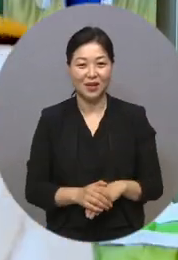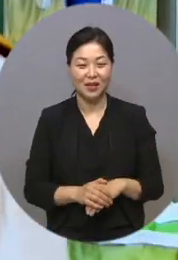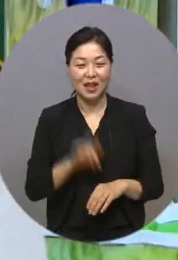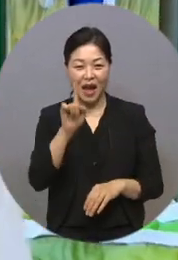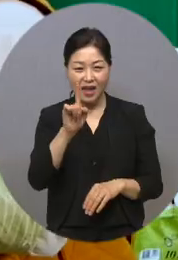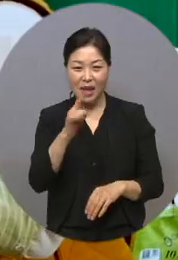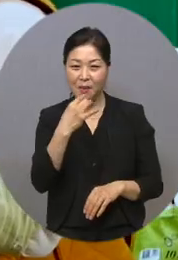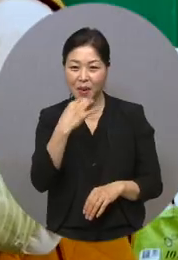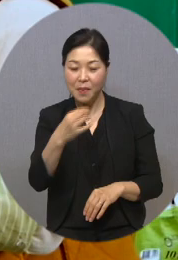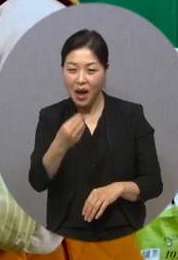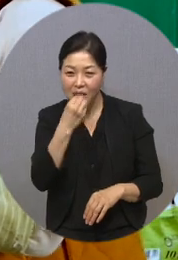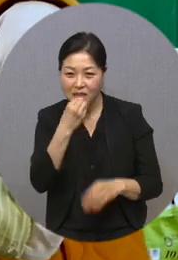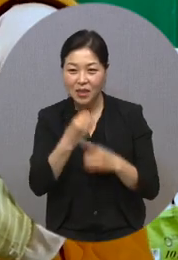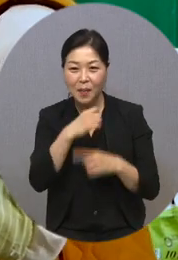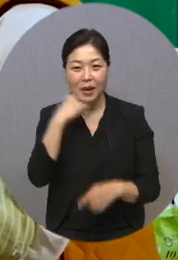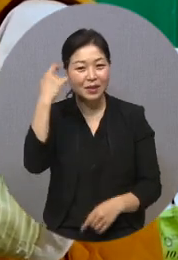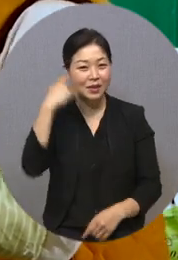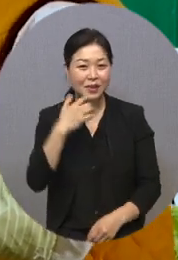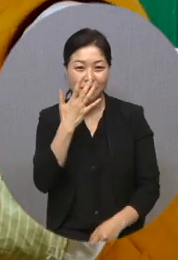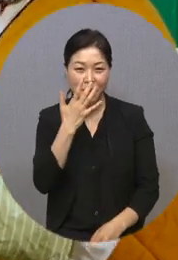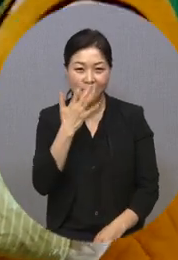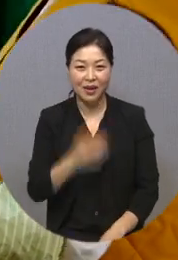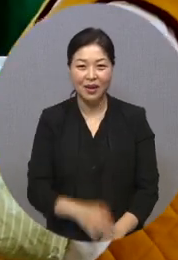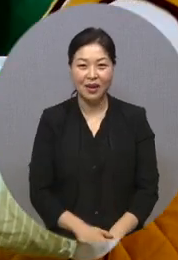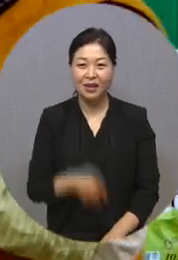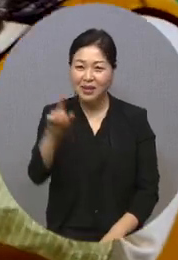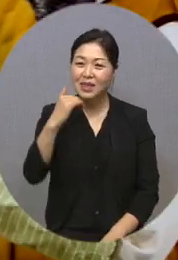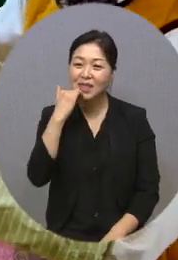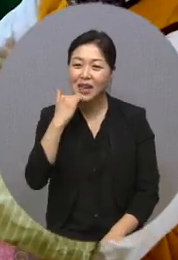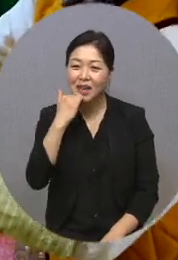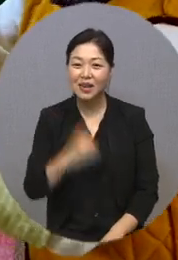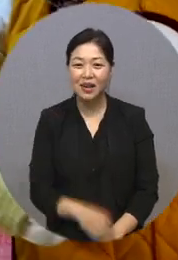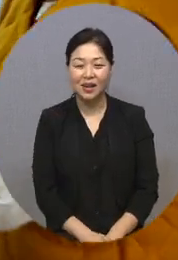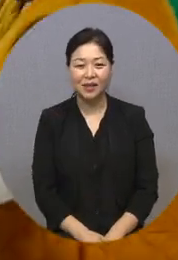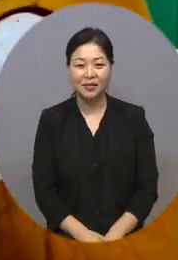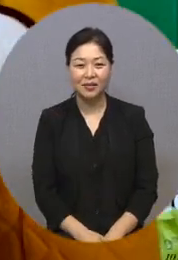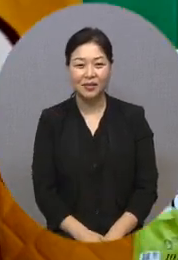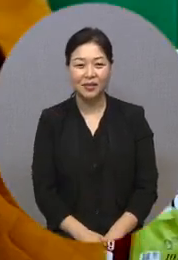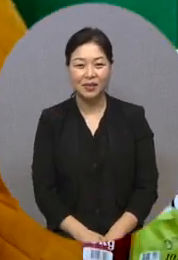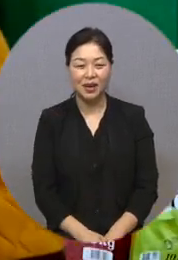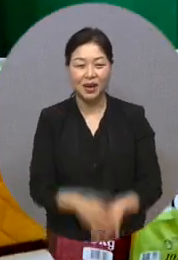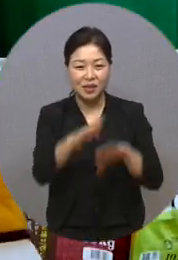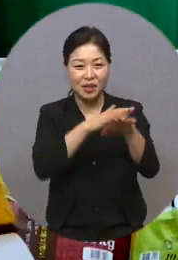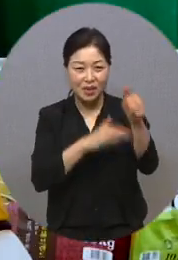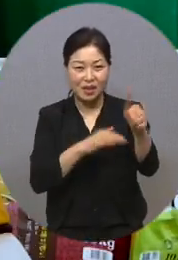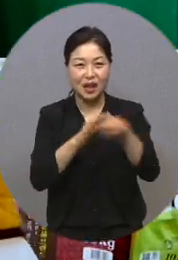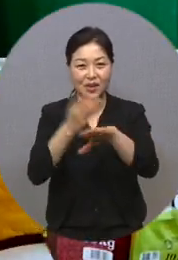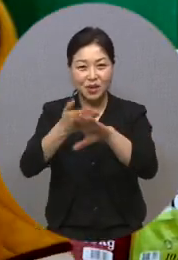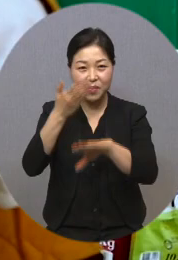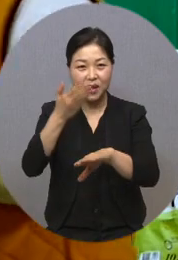잘 모르겠어요. 기정아! 기다려봐요! 조합장님. 선배님.